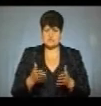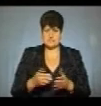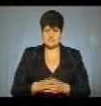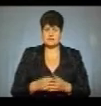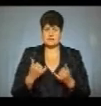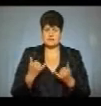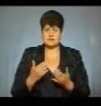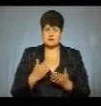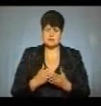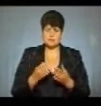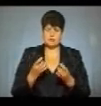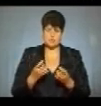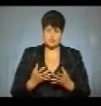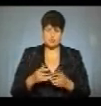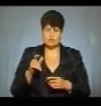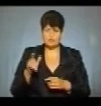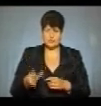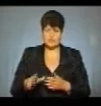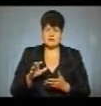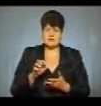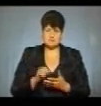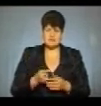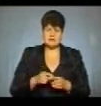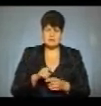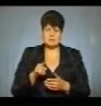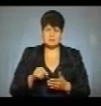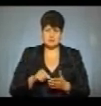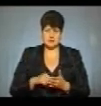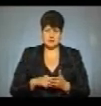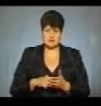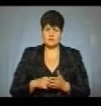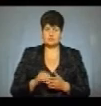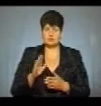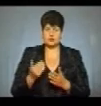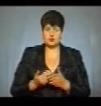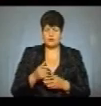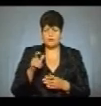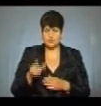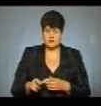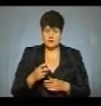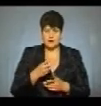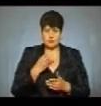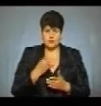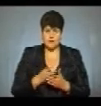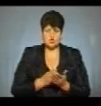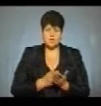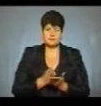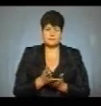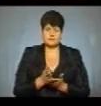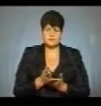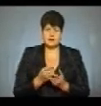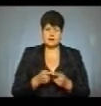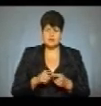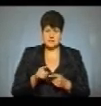йдеться конкурс, і людина, яка буде займатися всіма цими питаннями. Тобто прийде нова людина, вона покаже нам стратегію. Цю